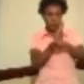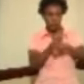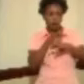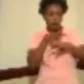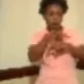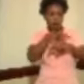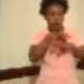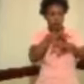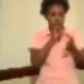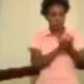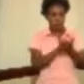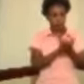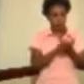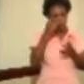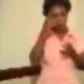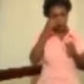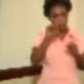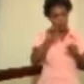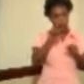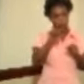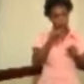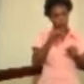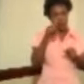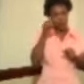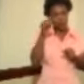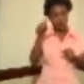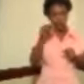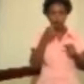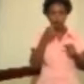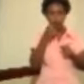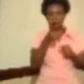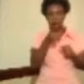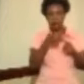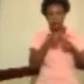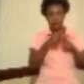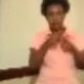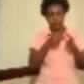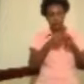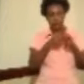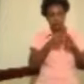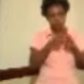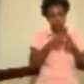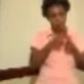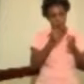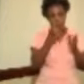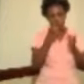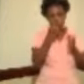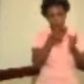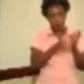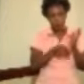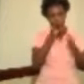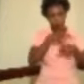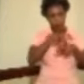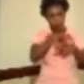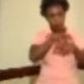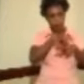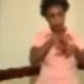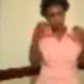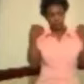puisqu'on parle de cette relance. Et ce que je dirais, c'est qu'on va aussi inciter les propriétaires